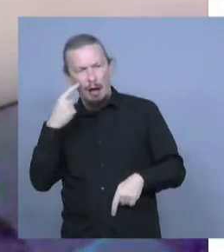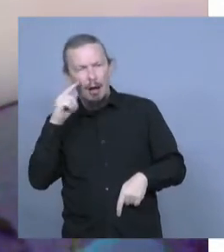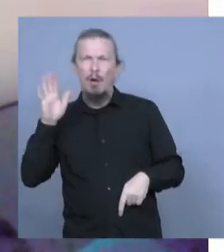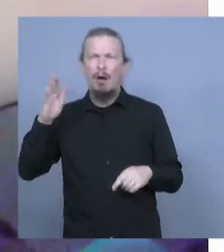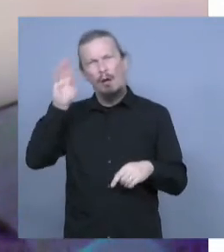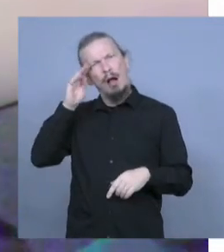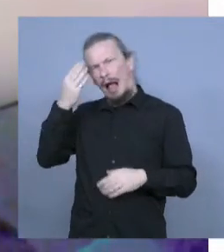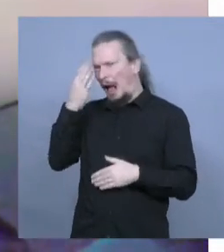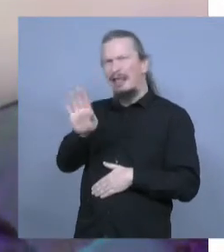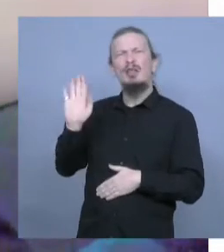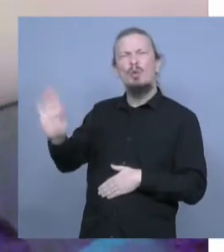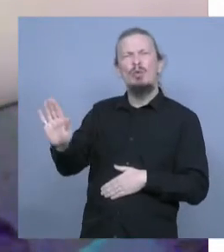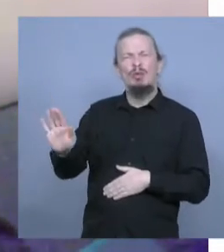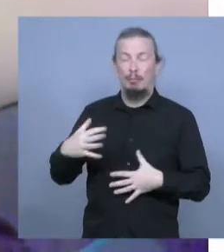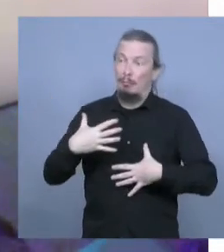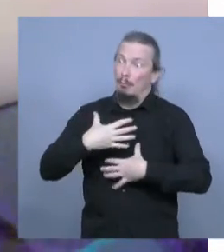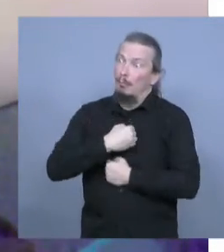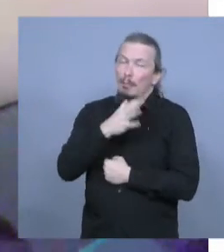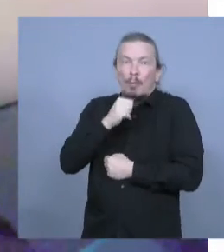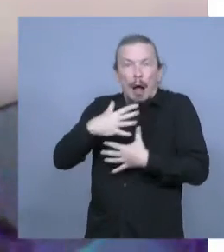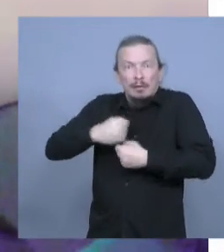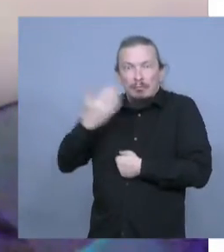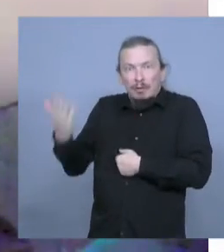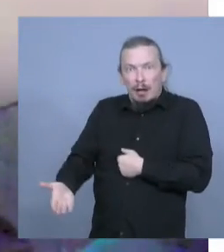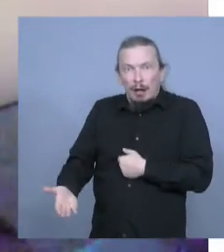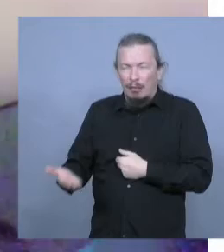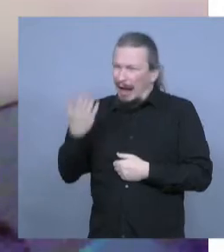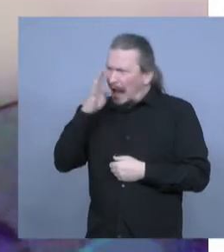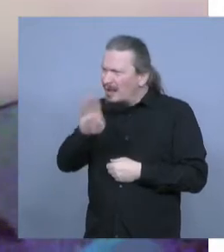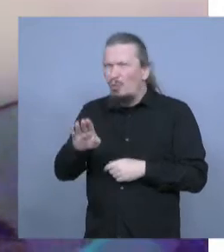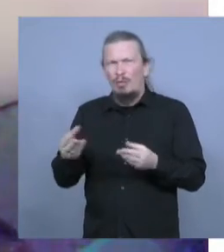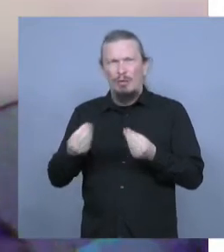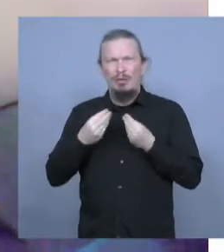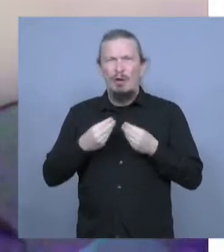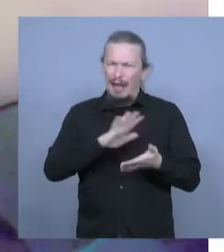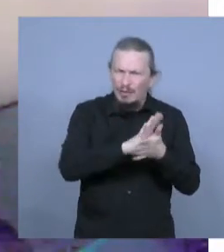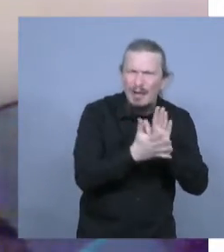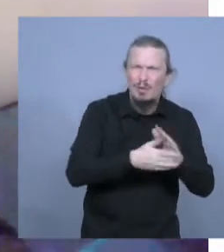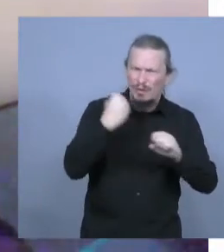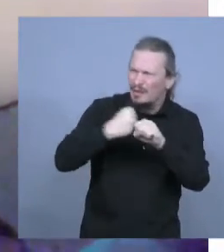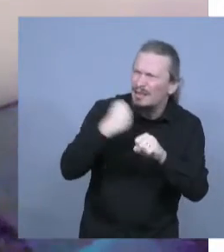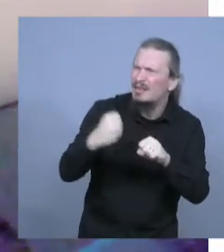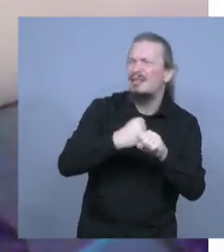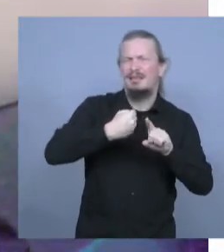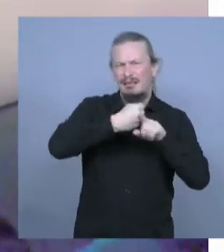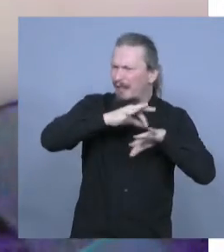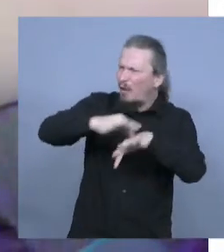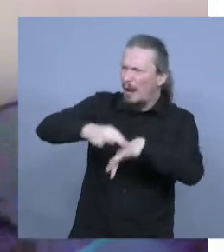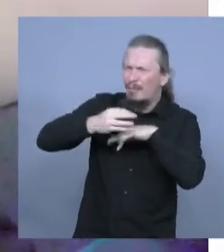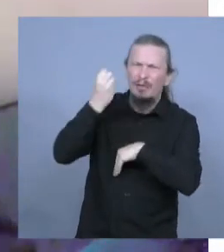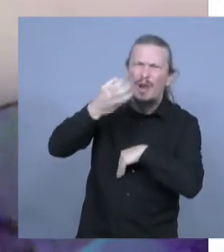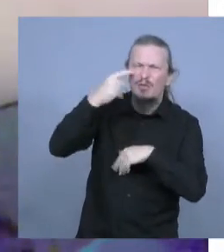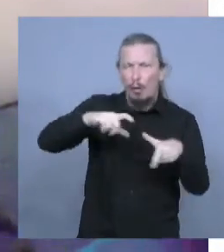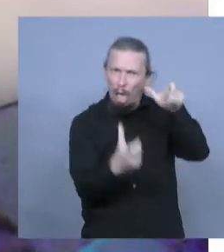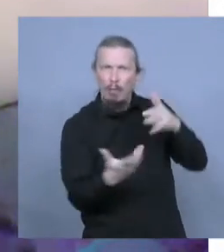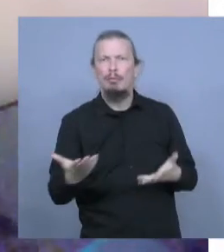est insupportable pour ceux et celles qui la subissent. Cette attitude met à mal le travail des associations de terrain dans leur accompagnement quotidien